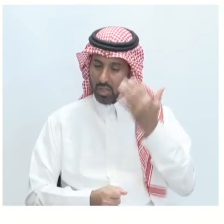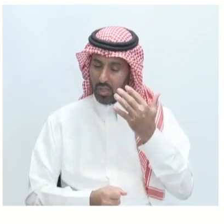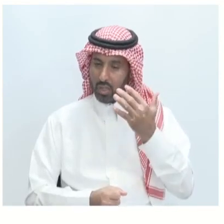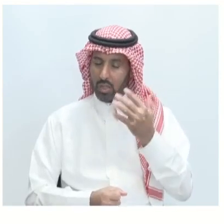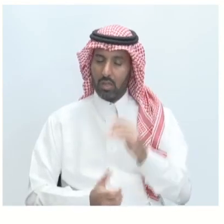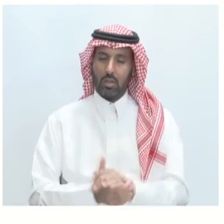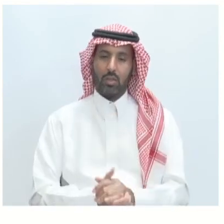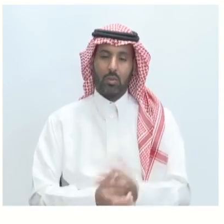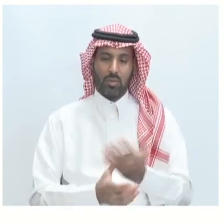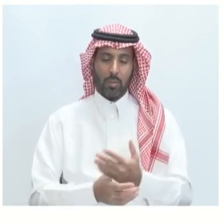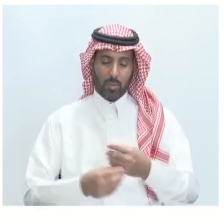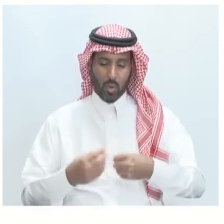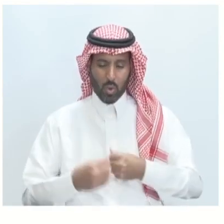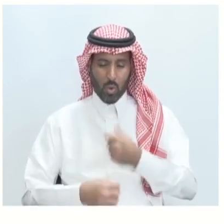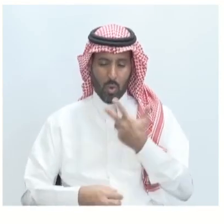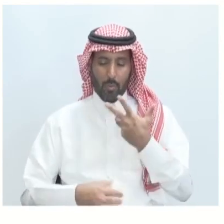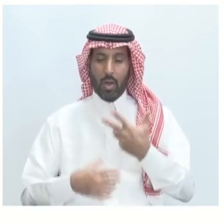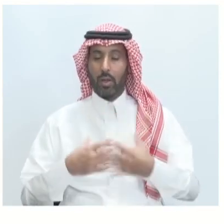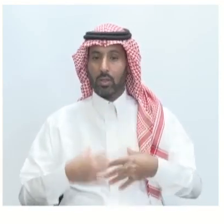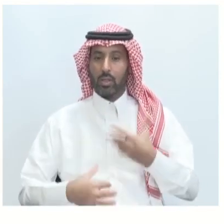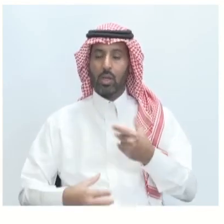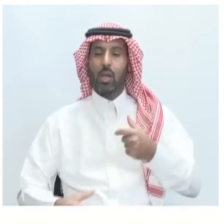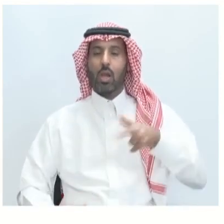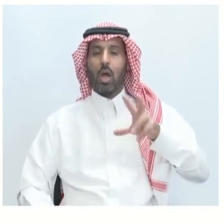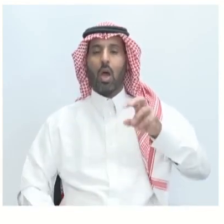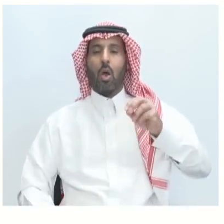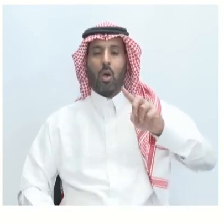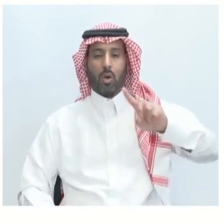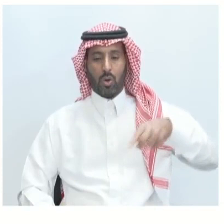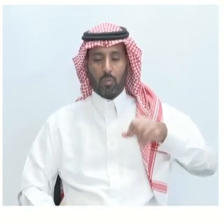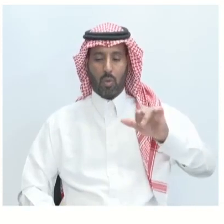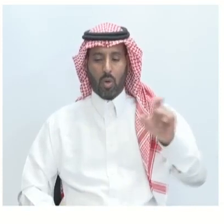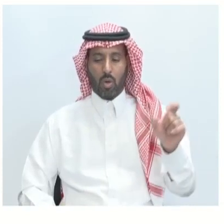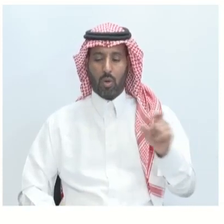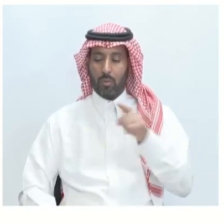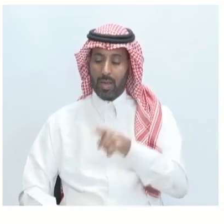العامل الهرموني وبالتحديد يظهر ذلك لدى